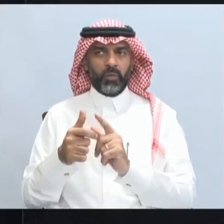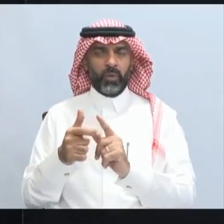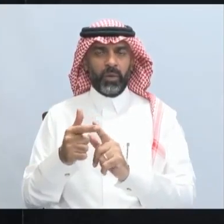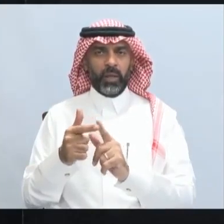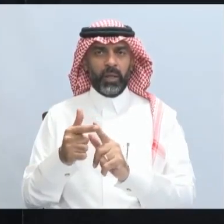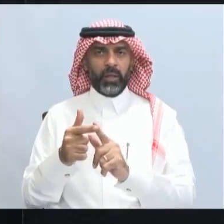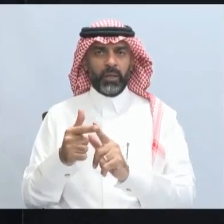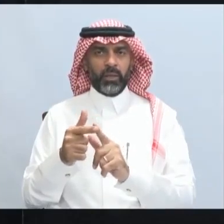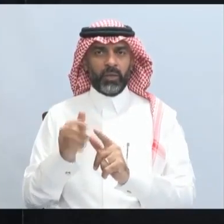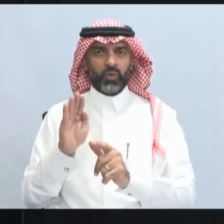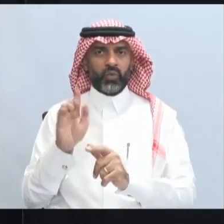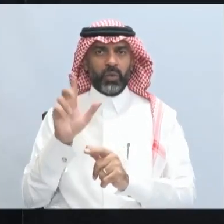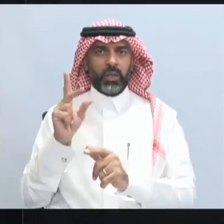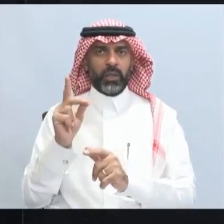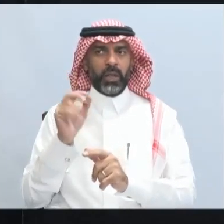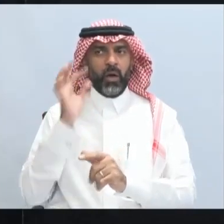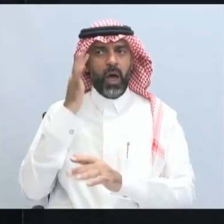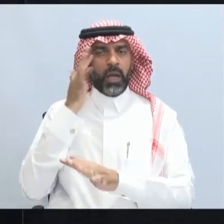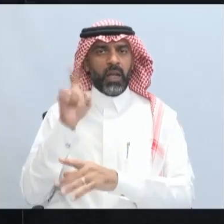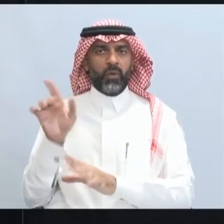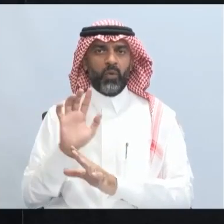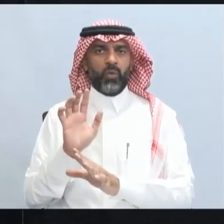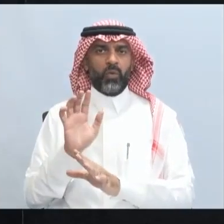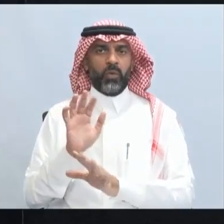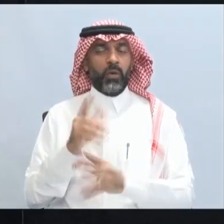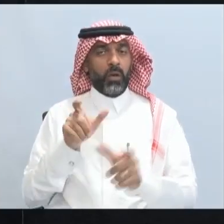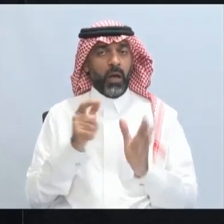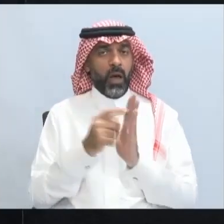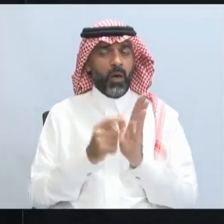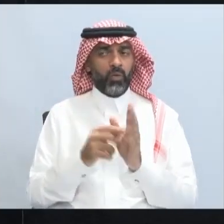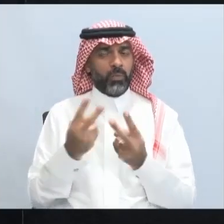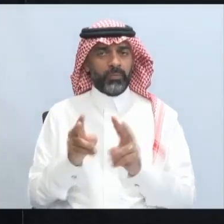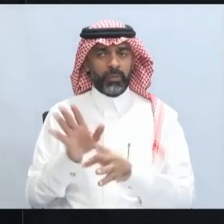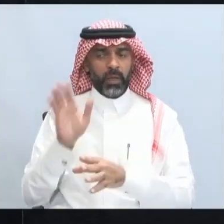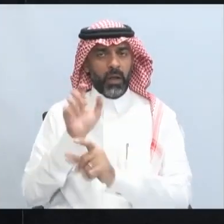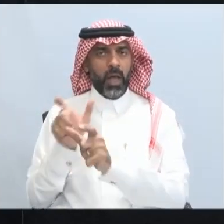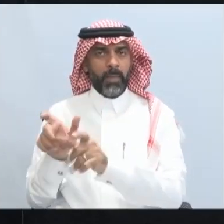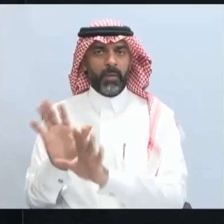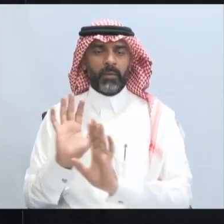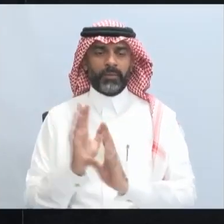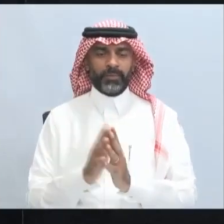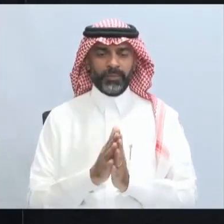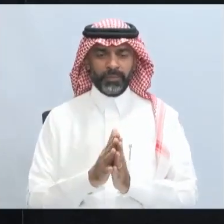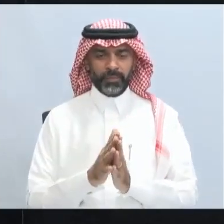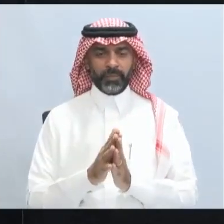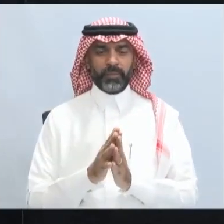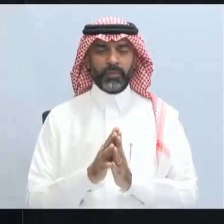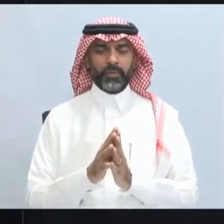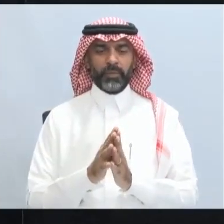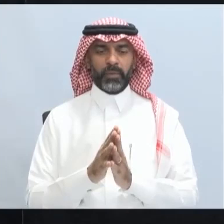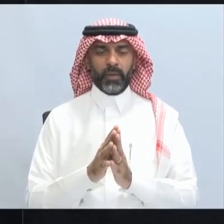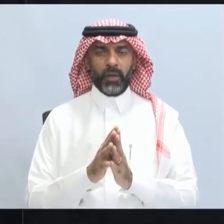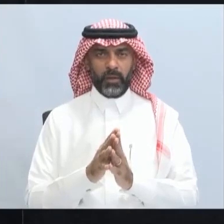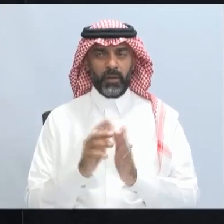له سلطه على هذا الشيء والقانون ي حمي هذه الامور وهذا هو الشيء الثالث من عناصر الحق بان